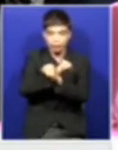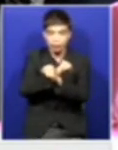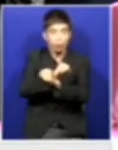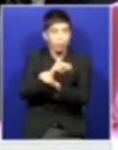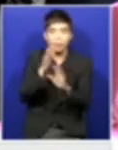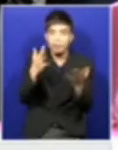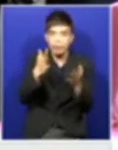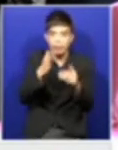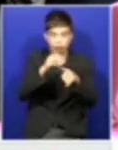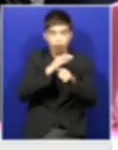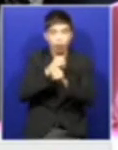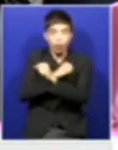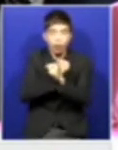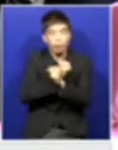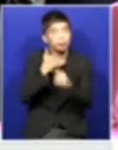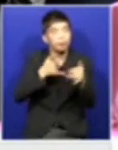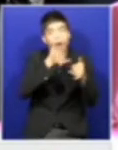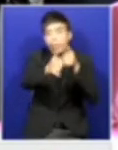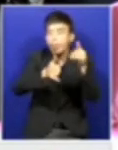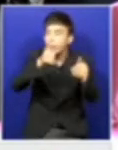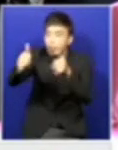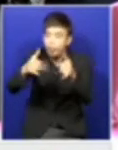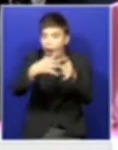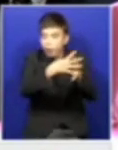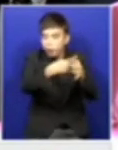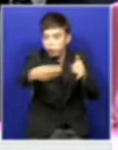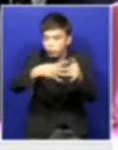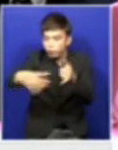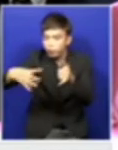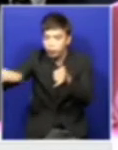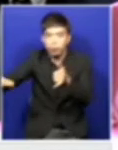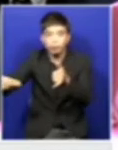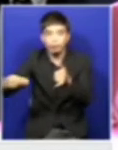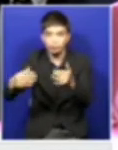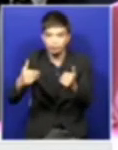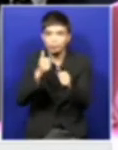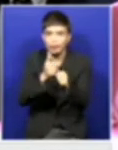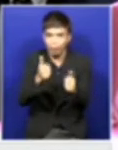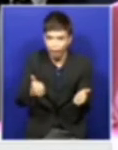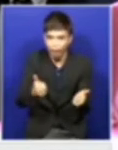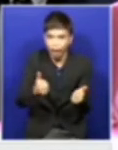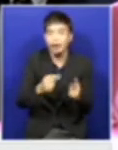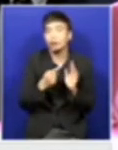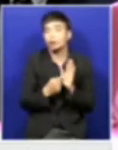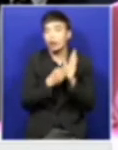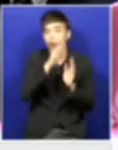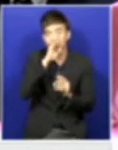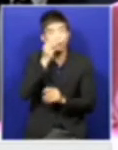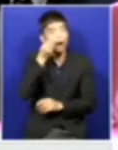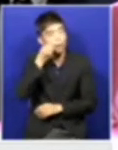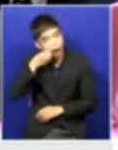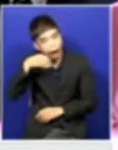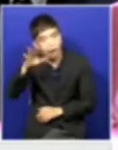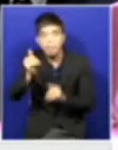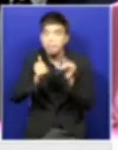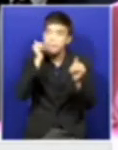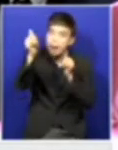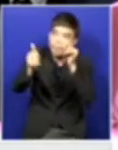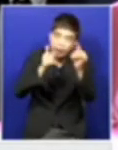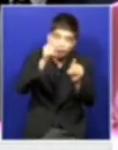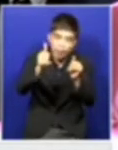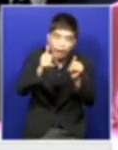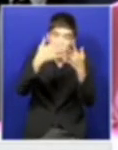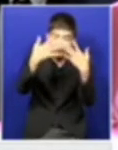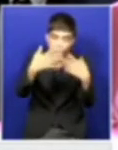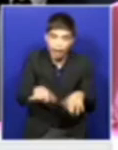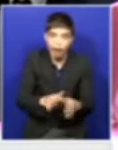ศก็เป็นเหตุให้พี่น้องประชาชนซึ่งจะต้องเดินทางกลับบ้านนะครับพอกลับไปบ้านเสร็จ